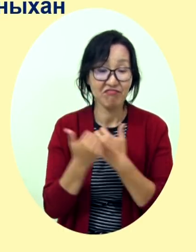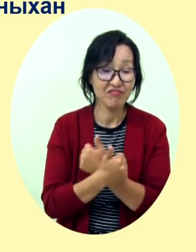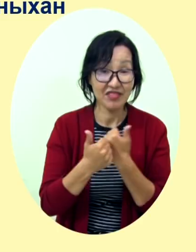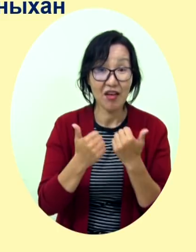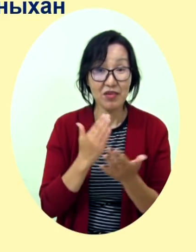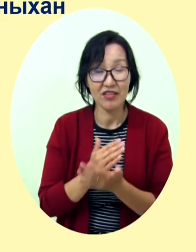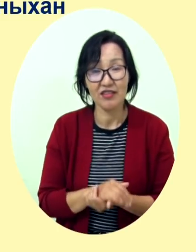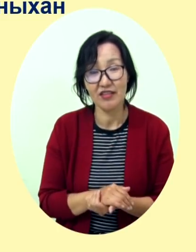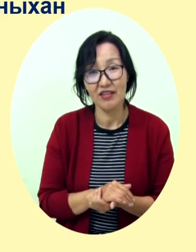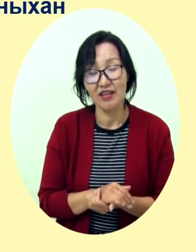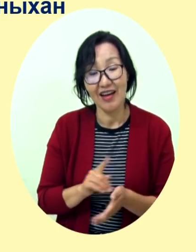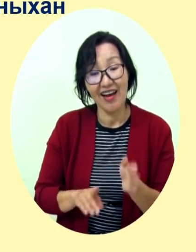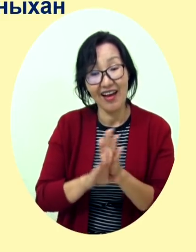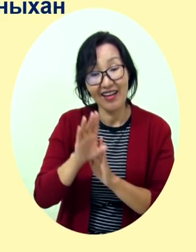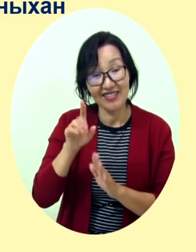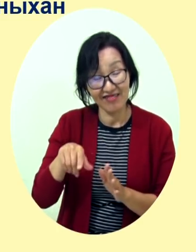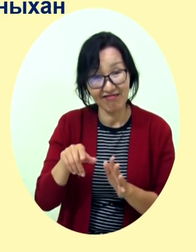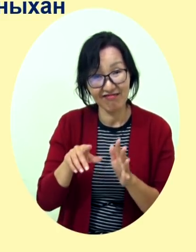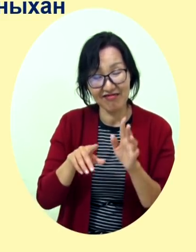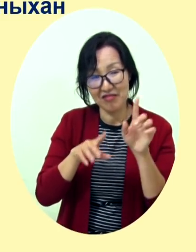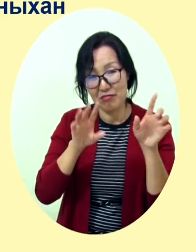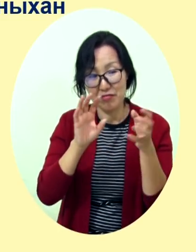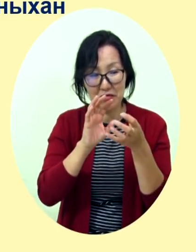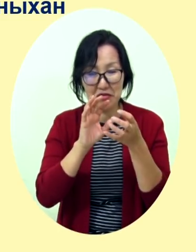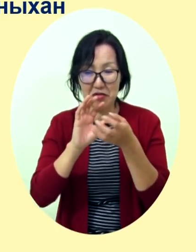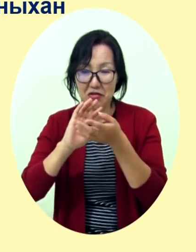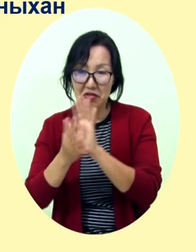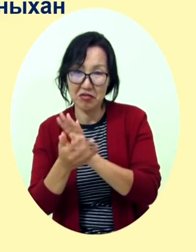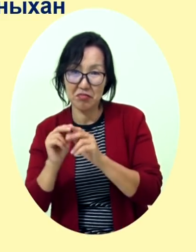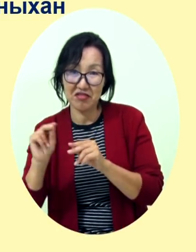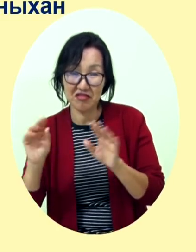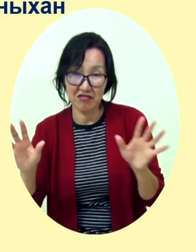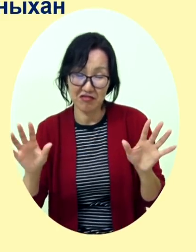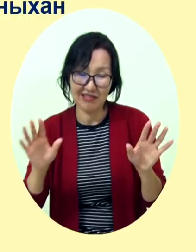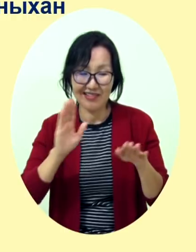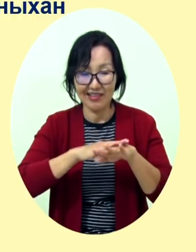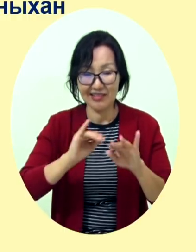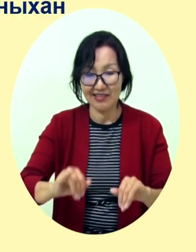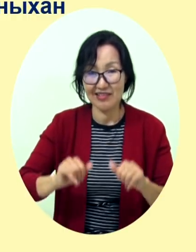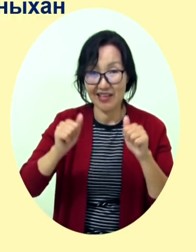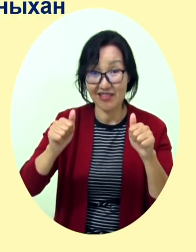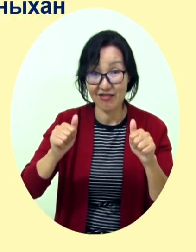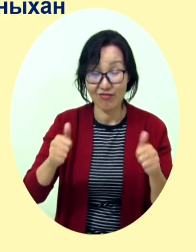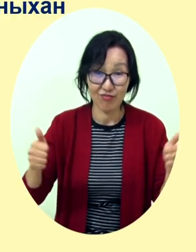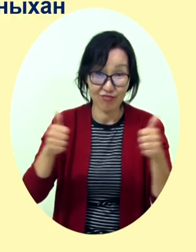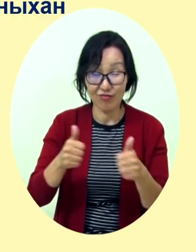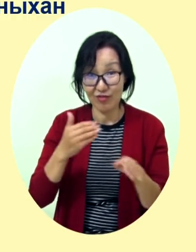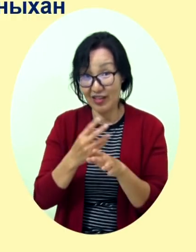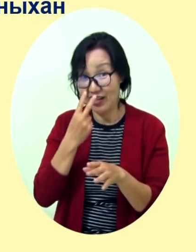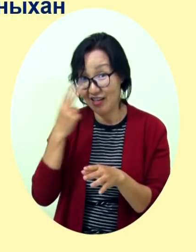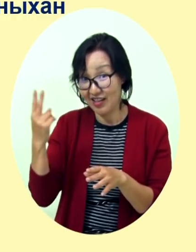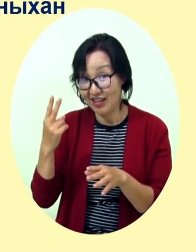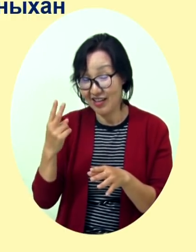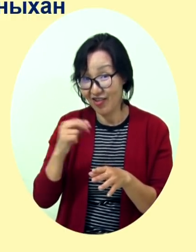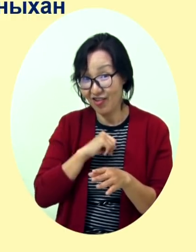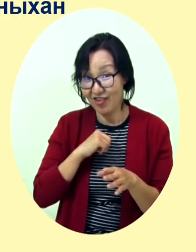За, тэгвэл анхны их маань сэрүүлж бичсэн ихээсээ хэр зэрэг засан сайжрагдж вэ гэдгийг